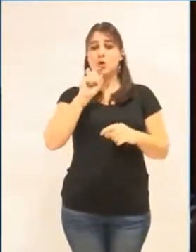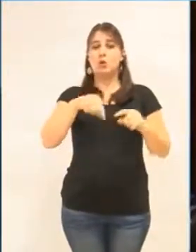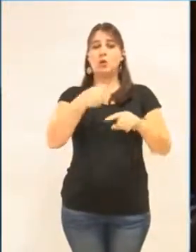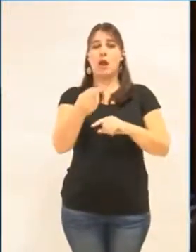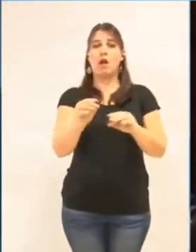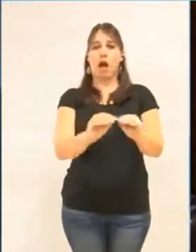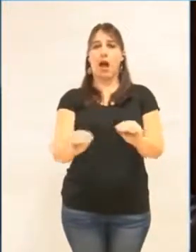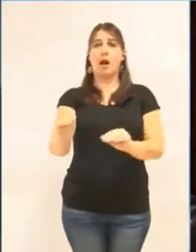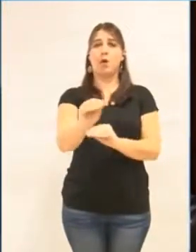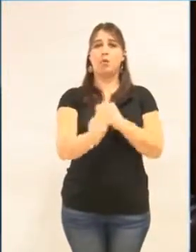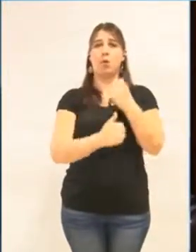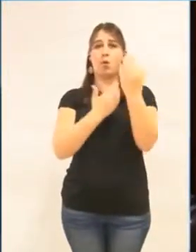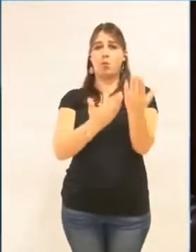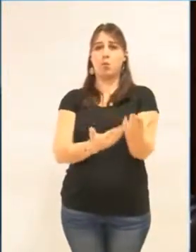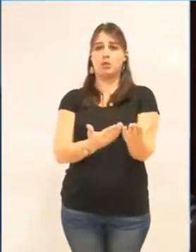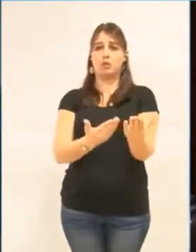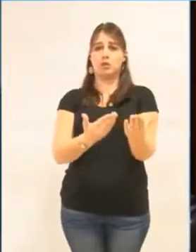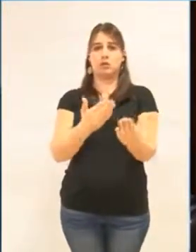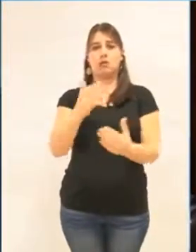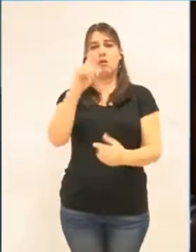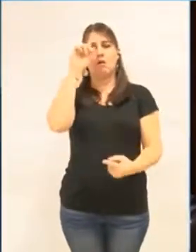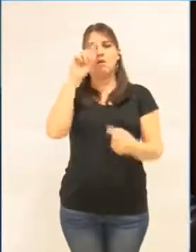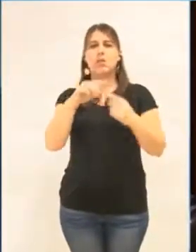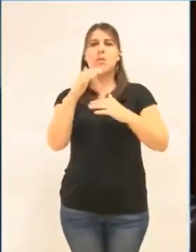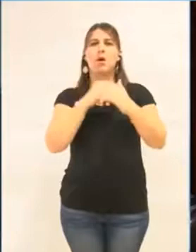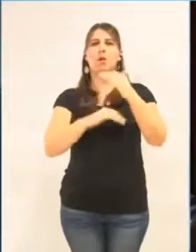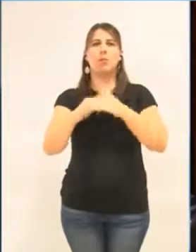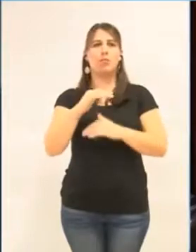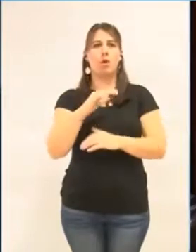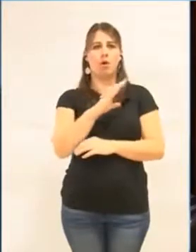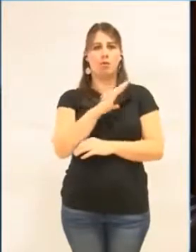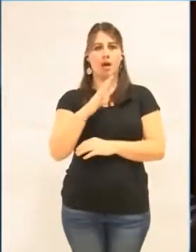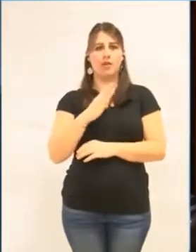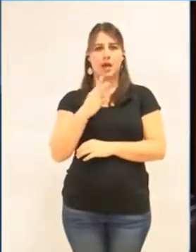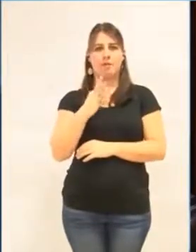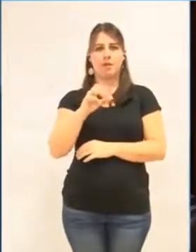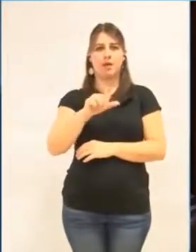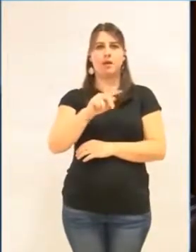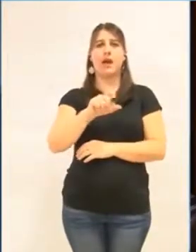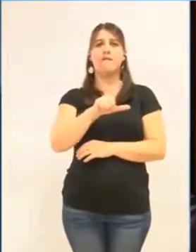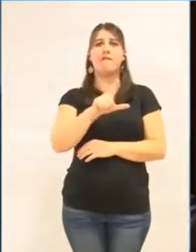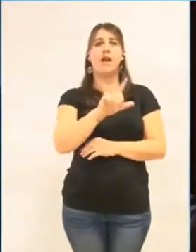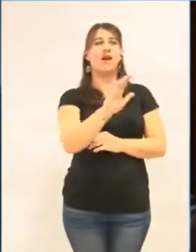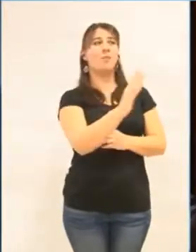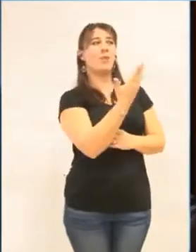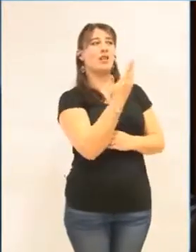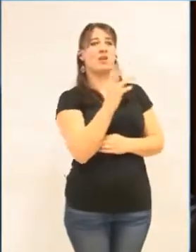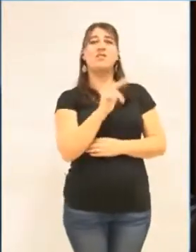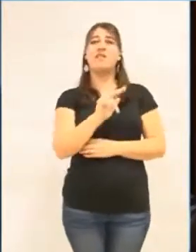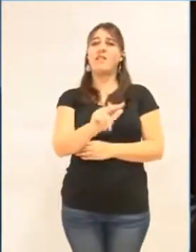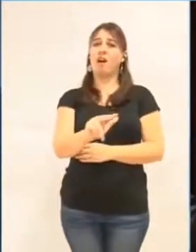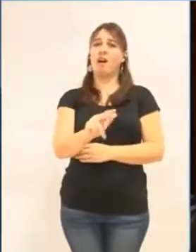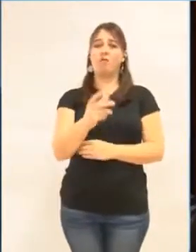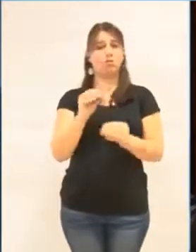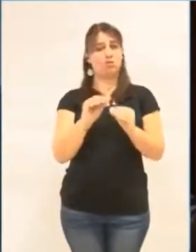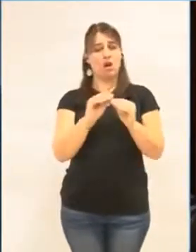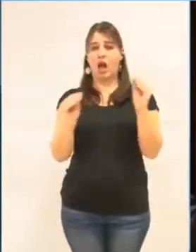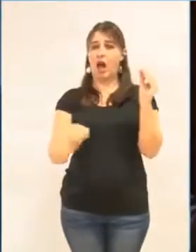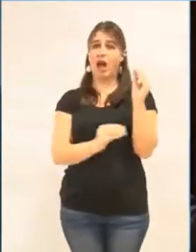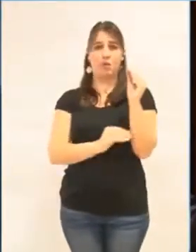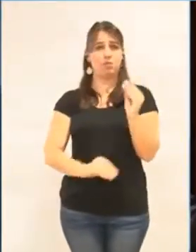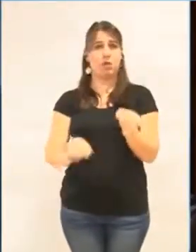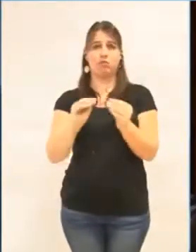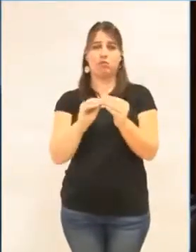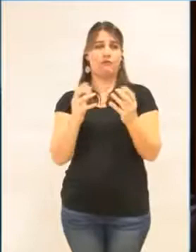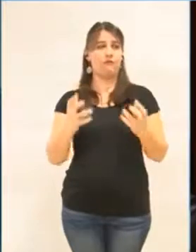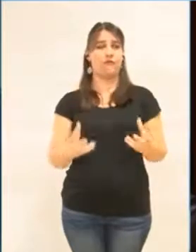plan de Madame Tavel, enfin que présentera Madame Tavel. Il y a un amendement auquel nous